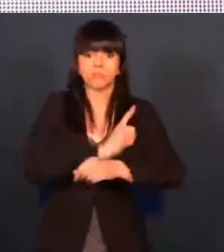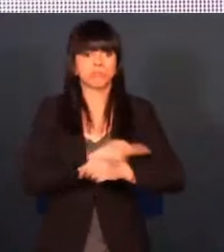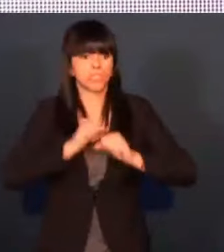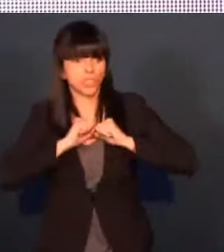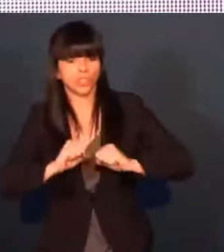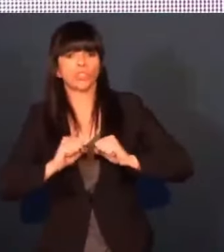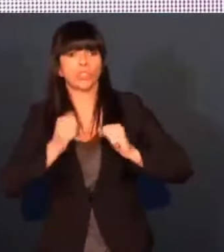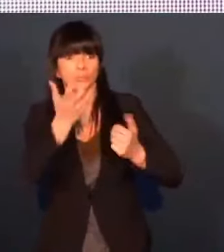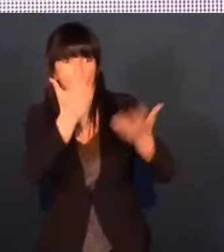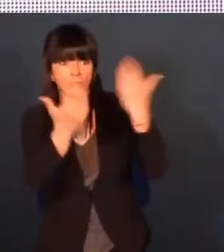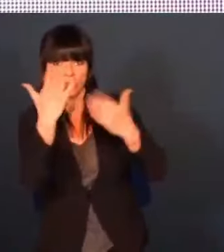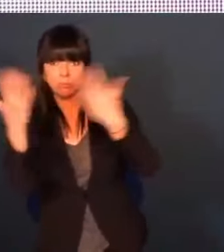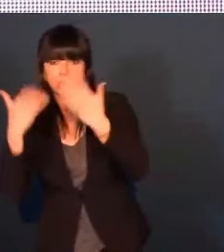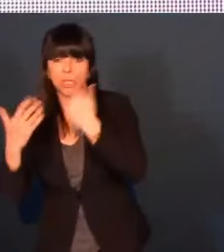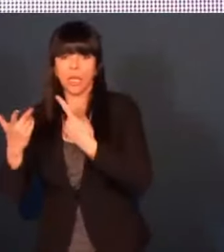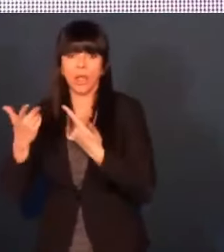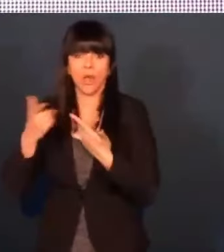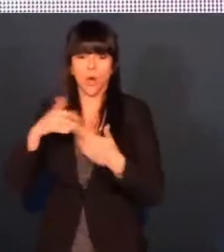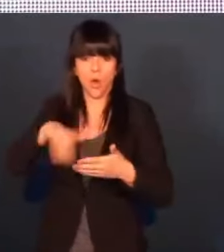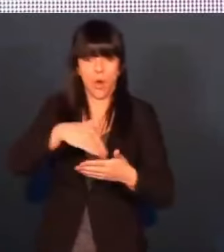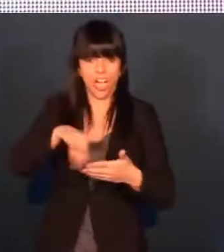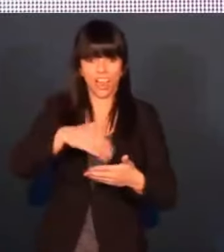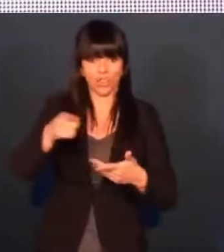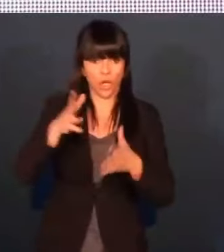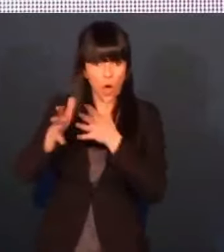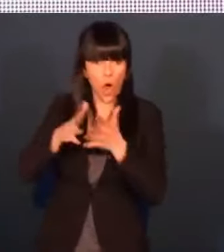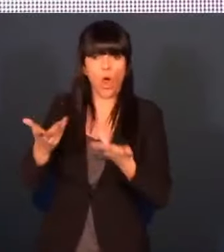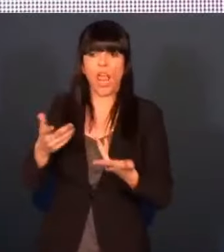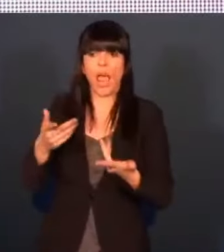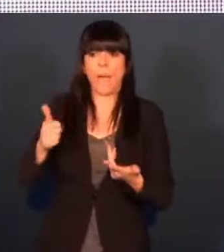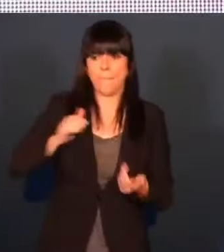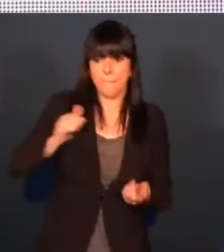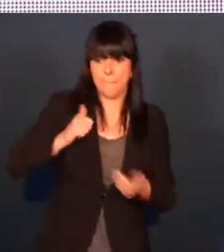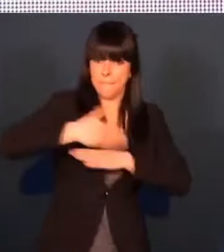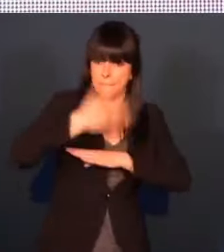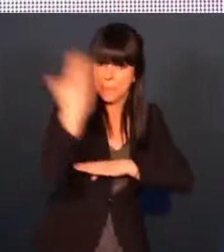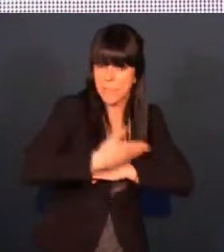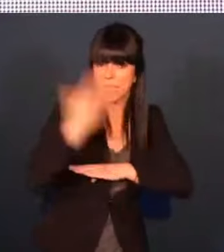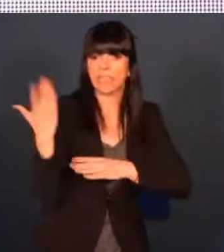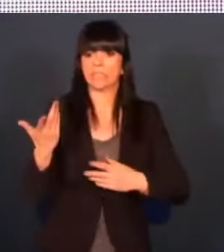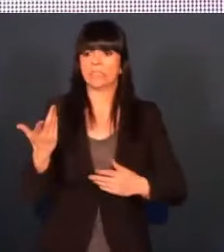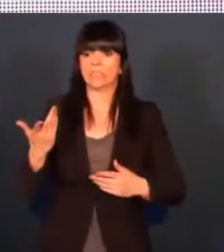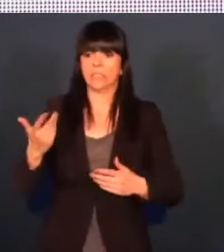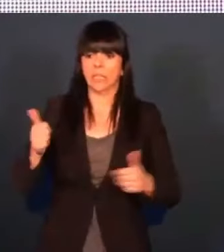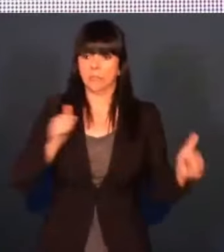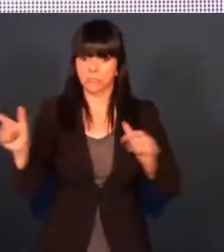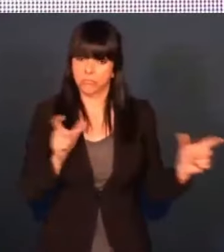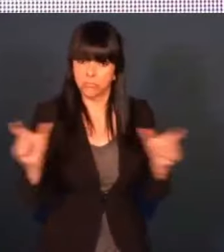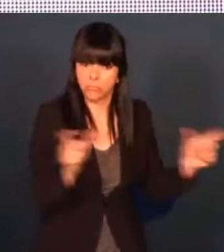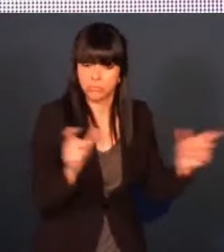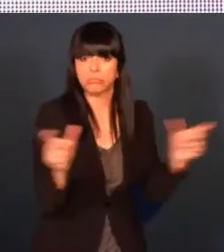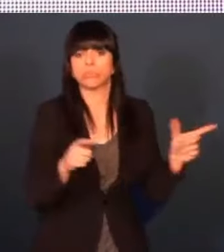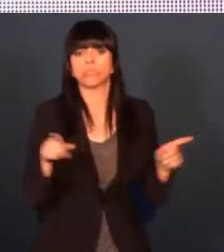на чуждестранни граничари от Frontex, митничари по пограничните пунктове, всъщност има